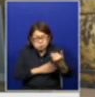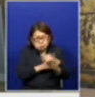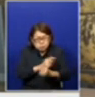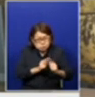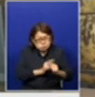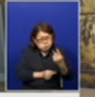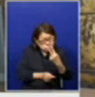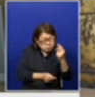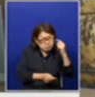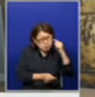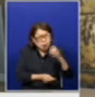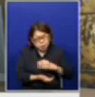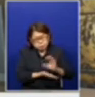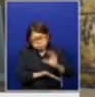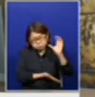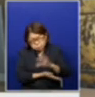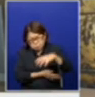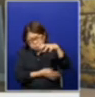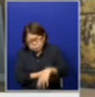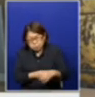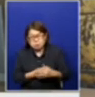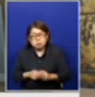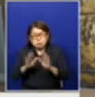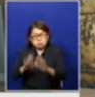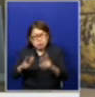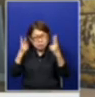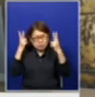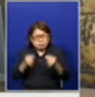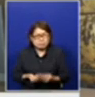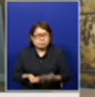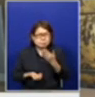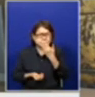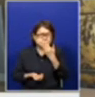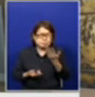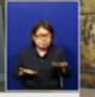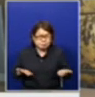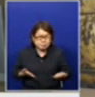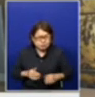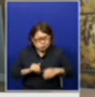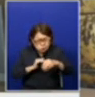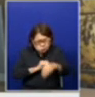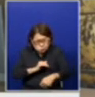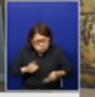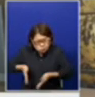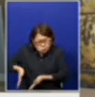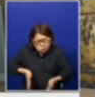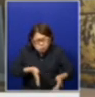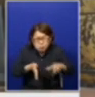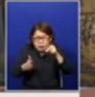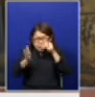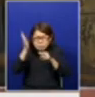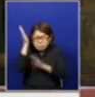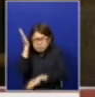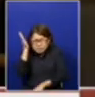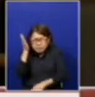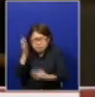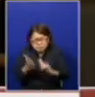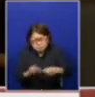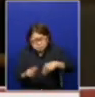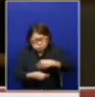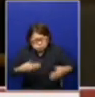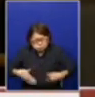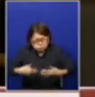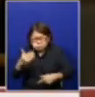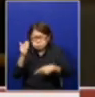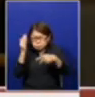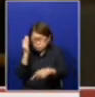ยังไม่พูดอะไรเลยเกี่ยวกับการขุดคลองไทยเกี่ยวกับเขตเศรษฐกิจพิเศษภาคใต้ซึ่งเป็นระดับโลกท่านไม่พูด